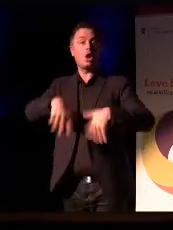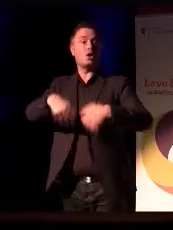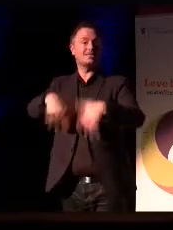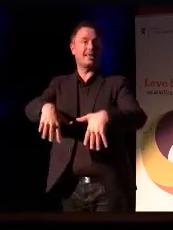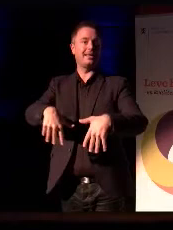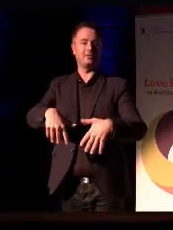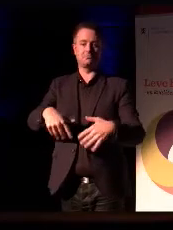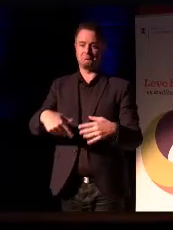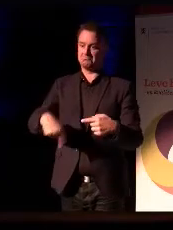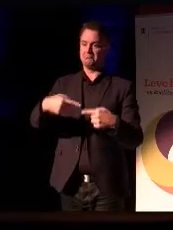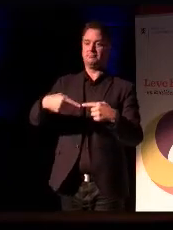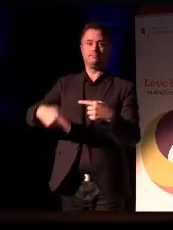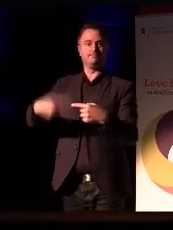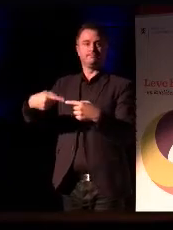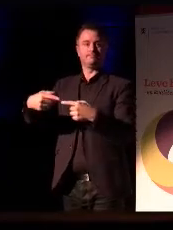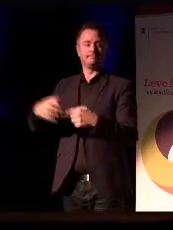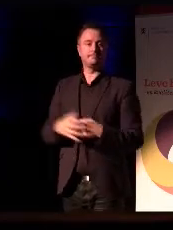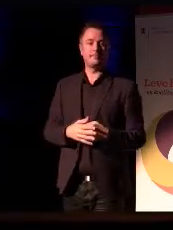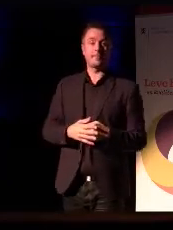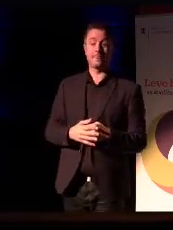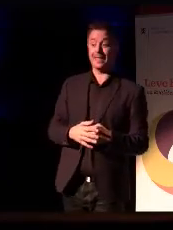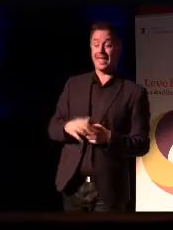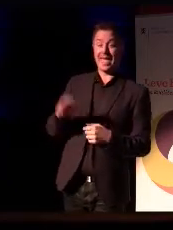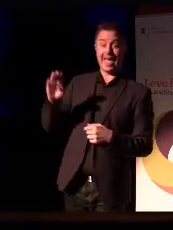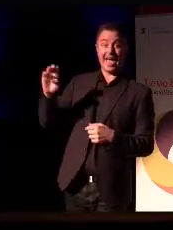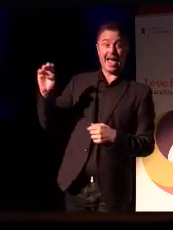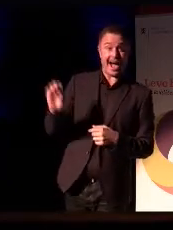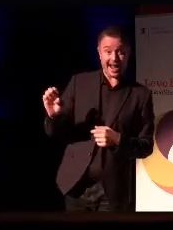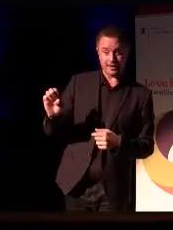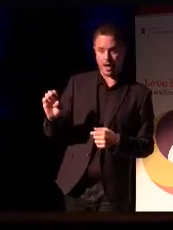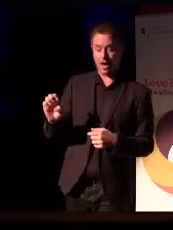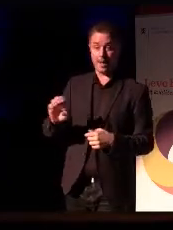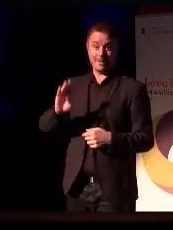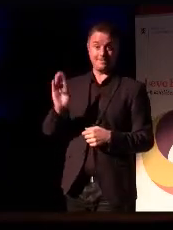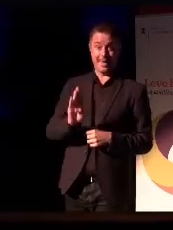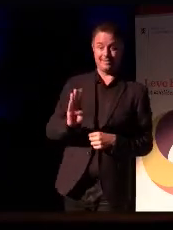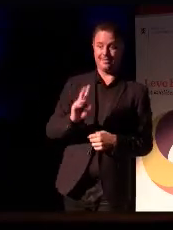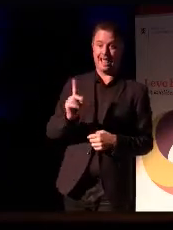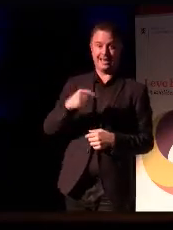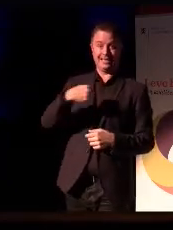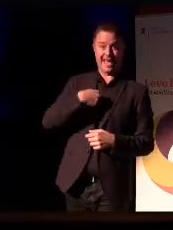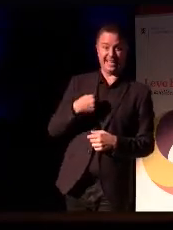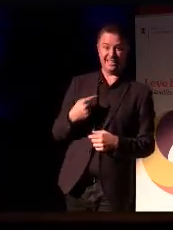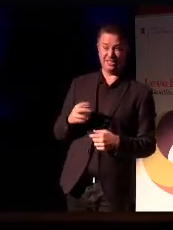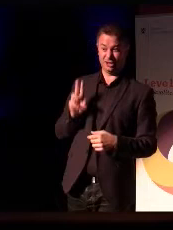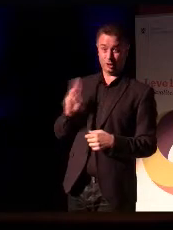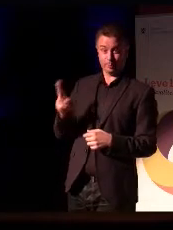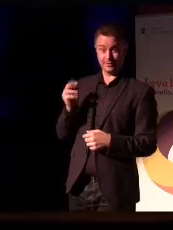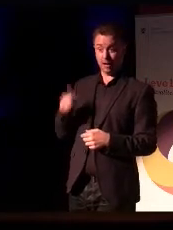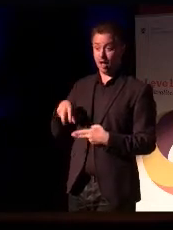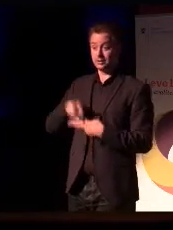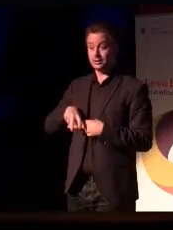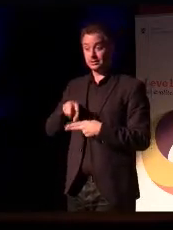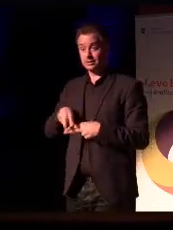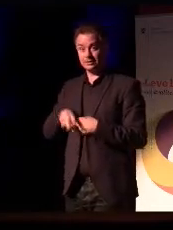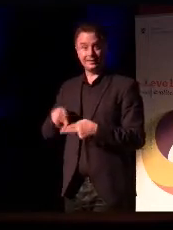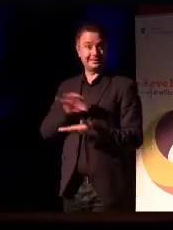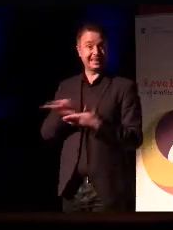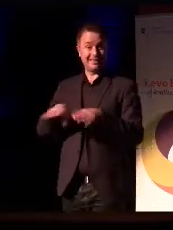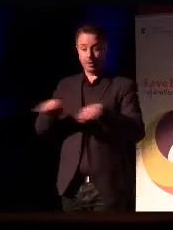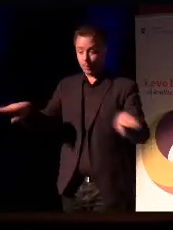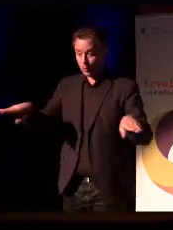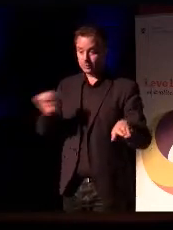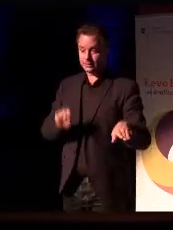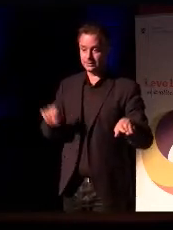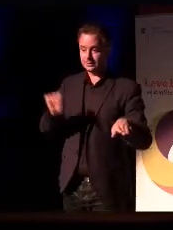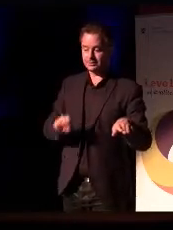at Erna, Bent eller jeg tilbringer mesteparten av tiden vår bak skrivebordene, hvis noen skulle tro det. Og vi har vært